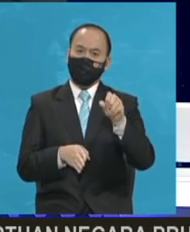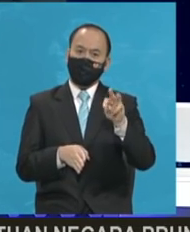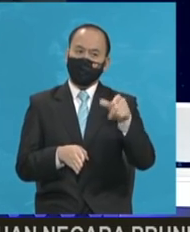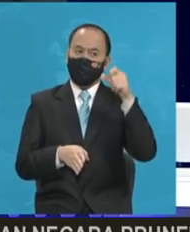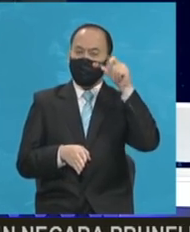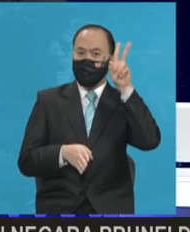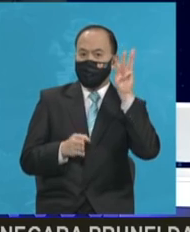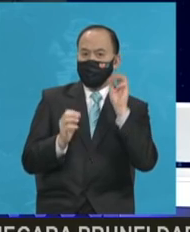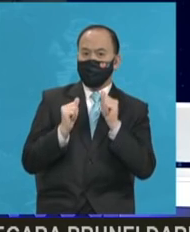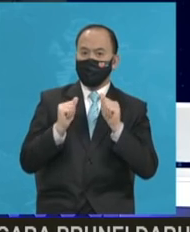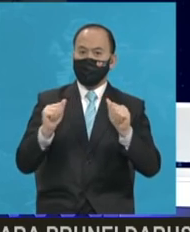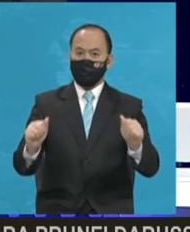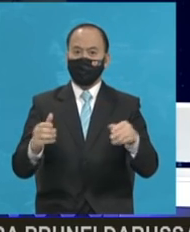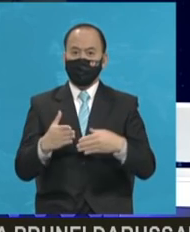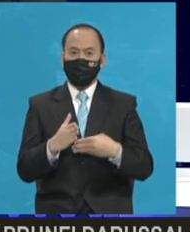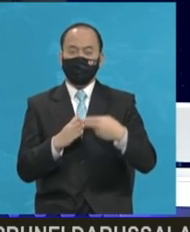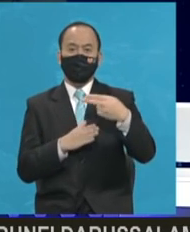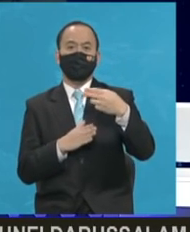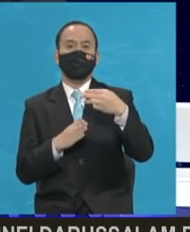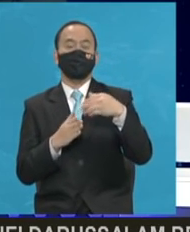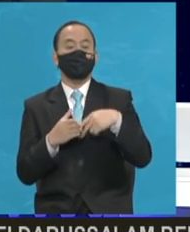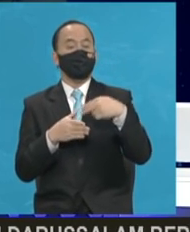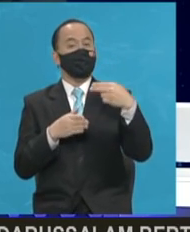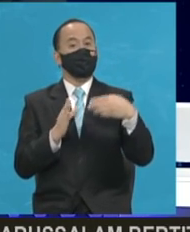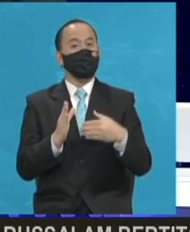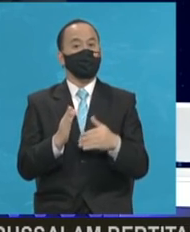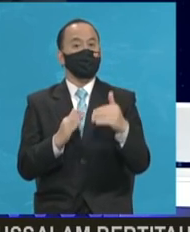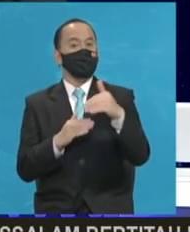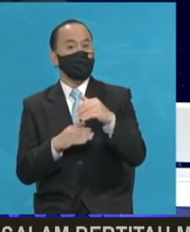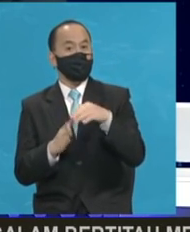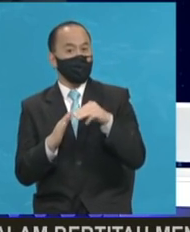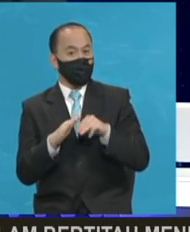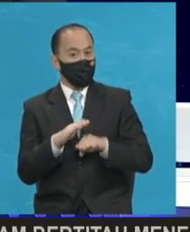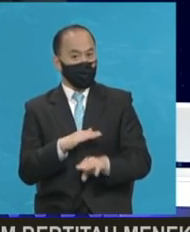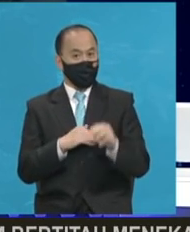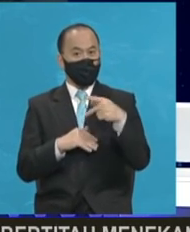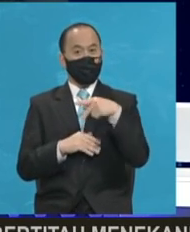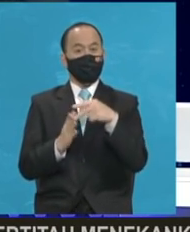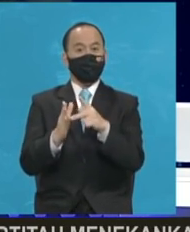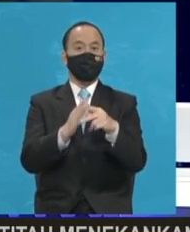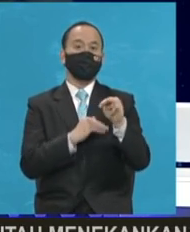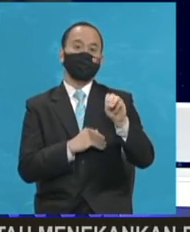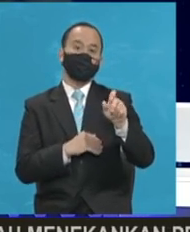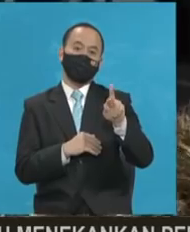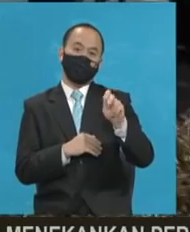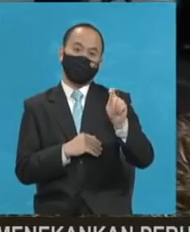kesejajaran awam tipe naikkan dan penurunan perahu Pengkalan Syifa bau Kampung Mandiri